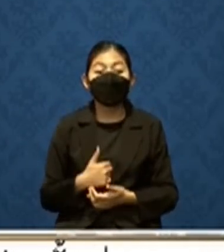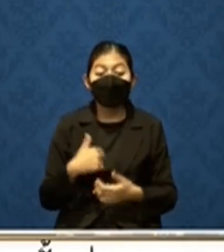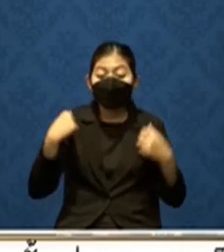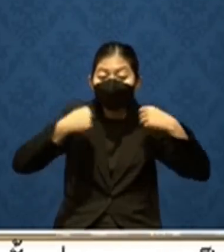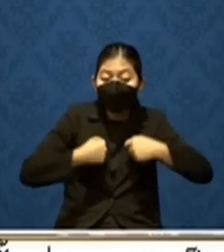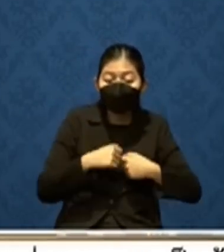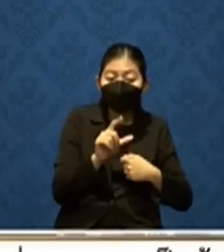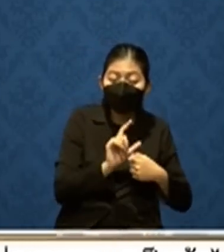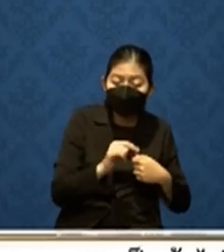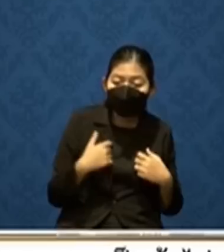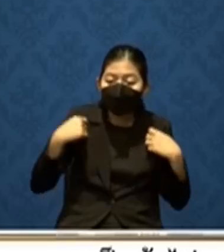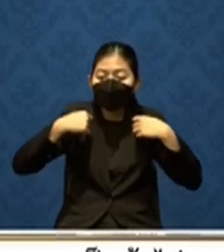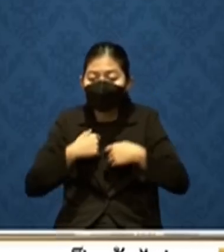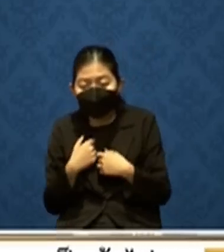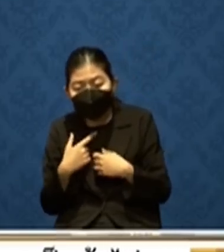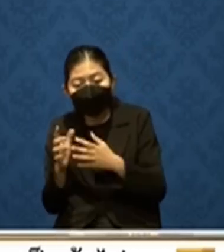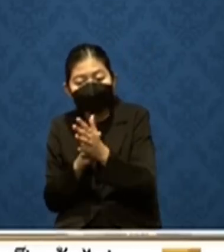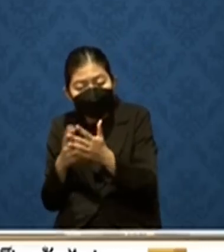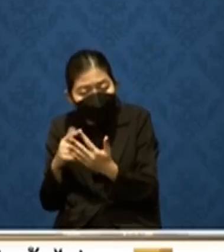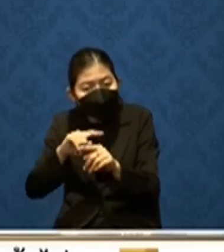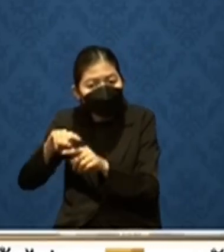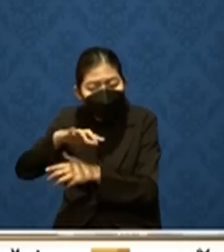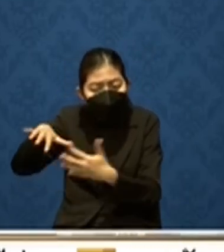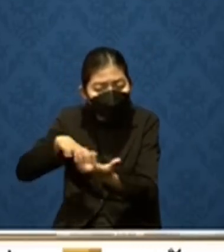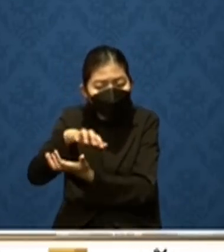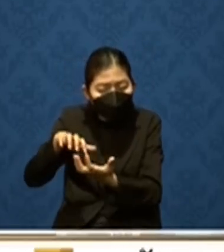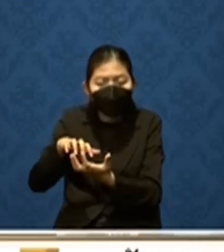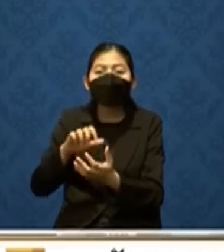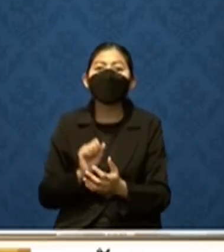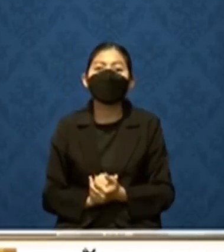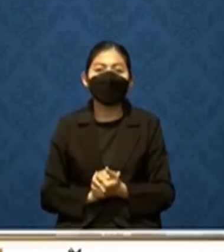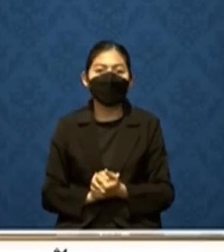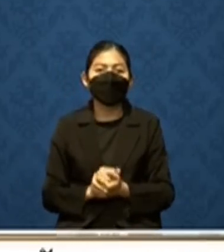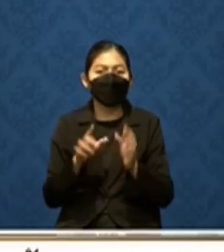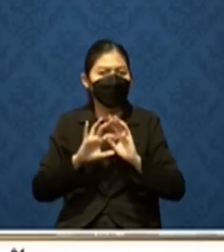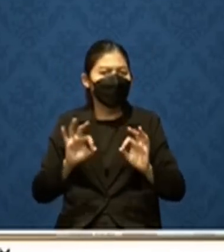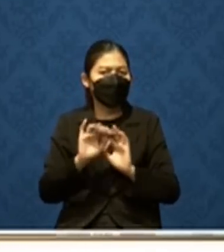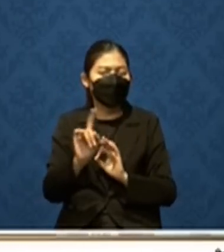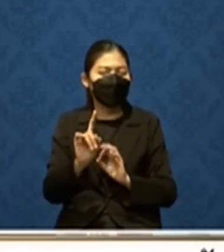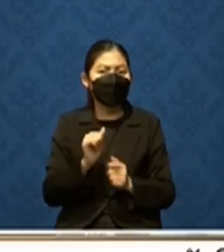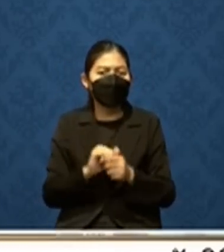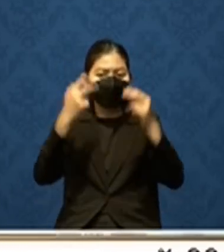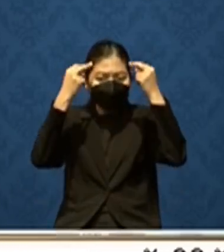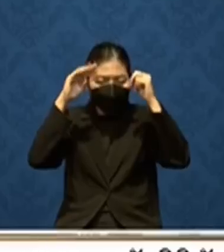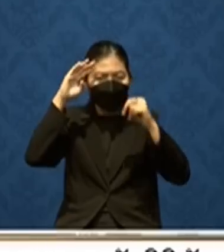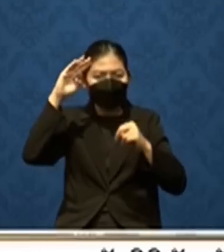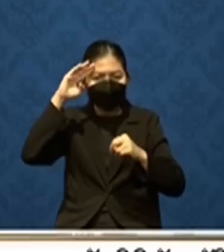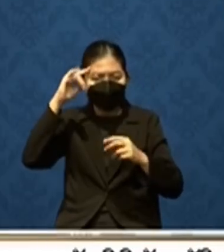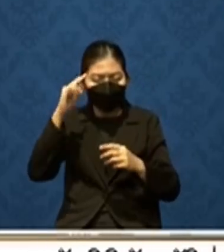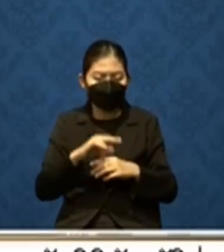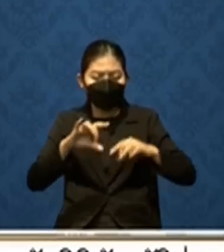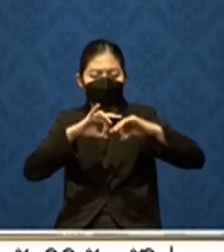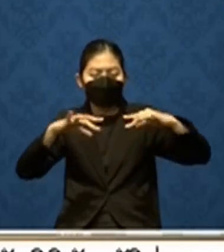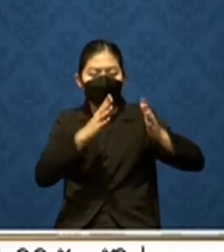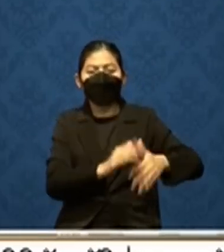แต่งเสื้อหลากสีเข้ามาอ่าดีแล้วที่สำคัญพลเอกประยุทธ์จันทร์โอชากลายเป็นคู่ขัดแย้งกับพี่น้องประชา